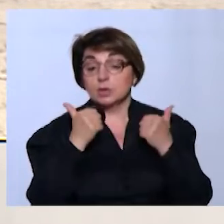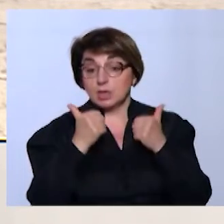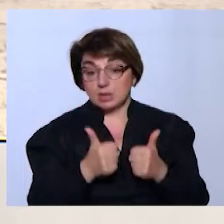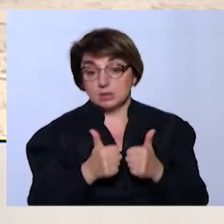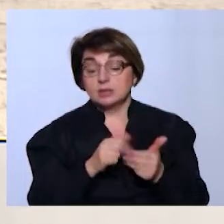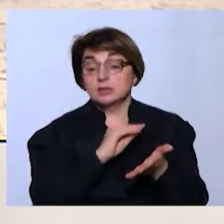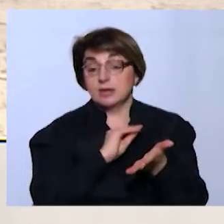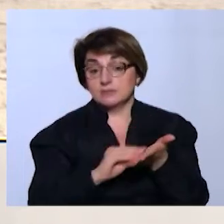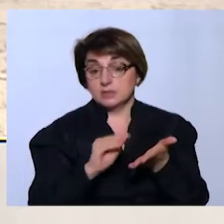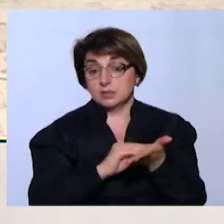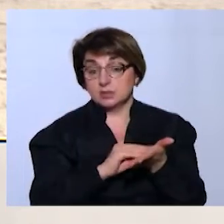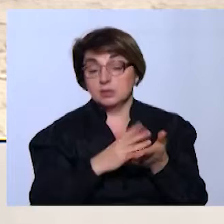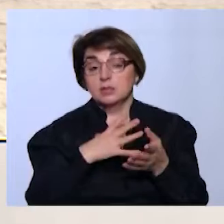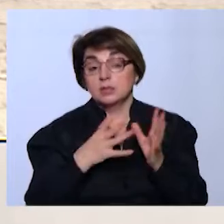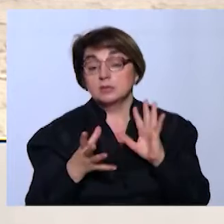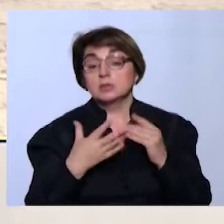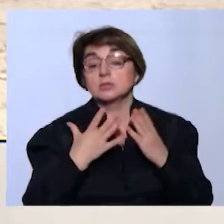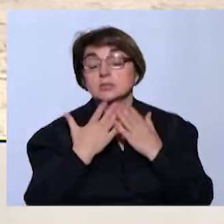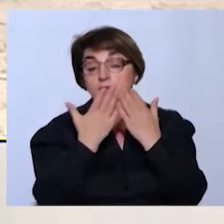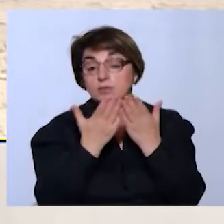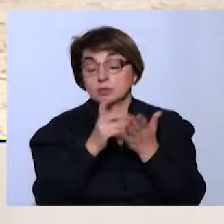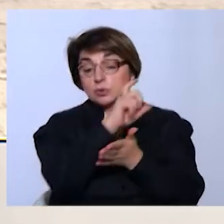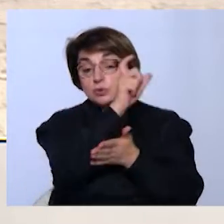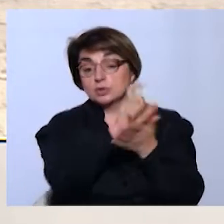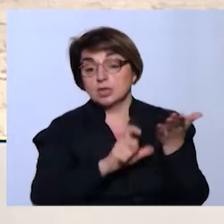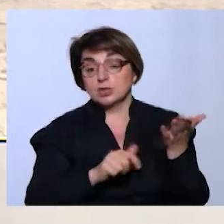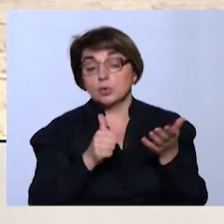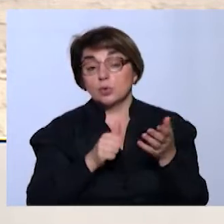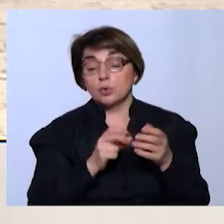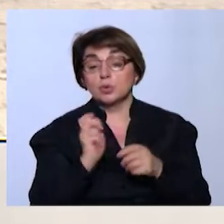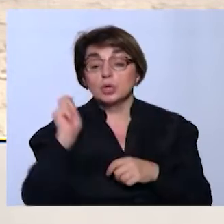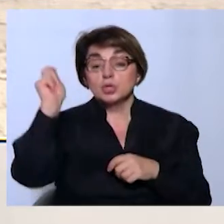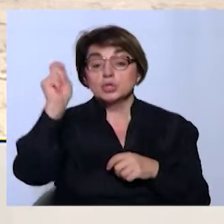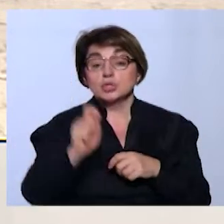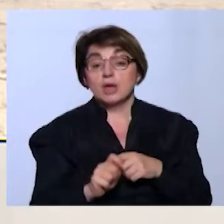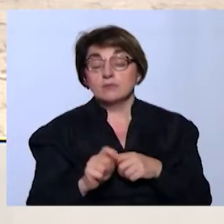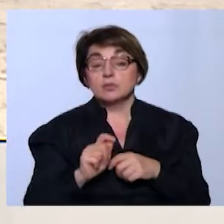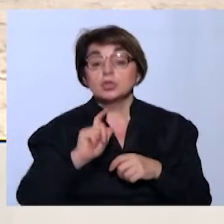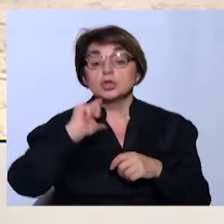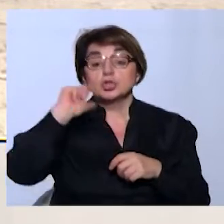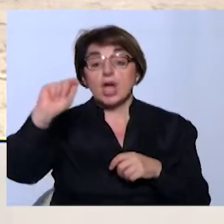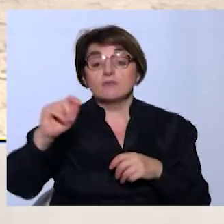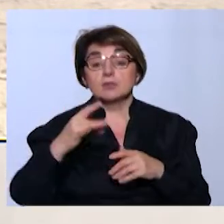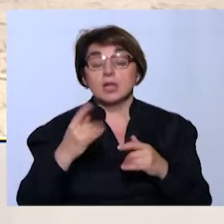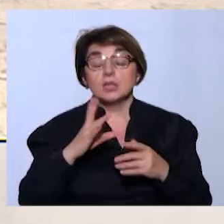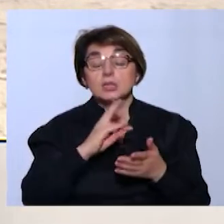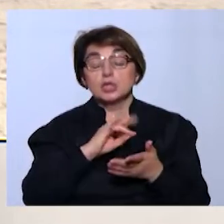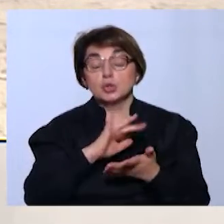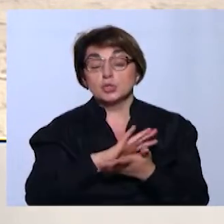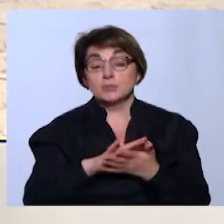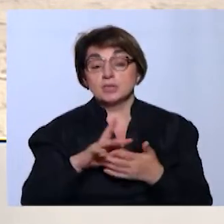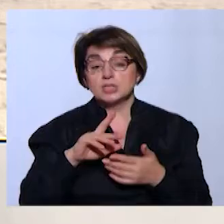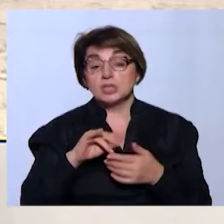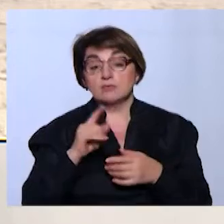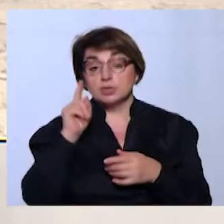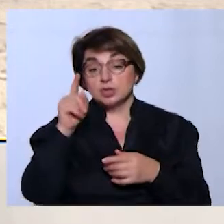კარგად დავწერეთ, მოდი წავიკითხოთ ტექსტი, როგორ ჩავიდა დავითი. სტუმრად ნინო წმინდაში